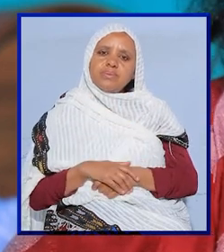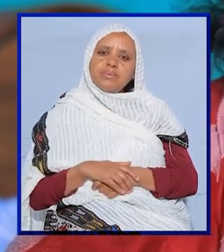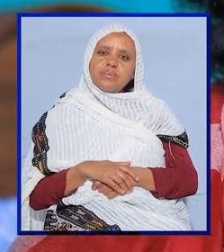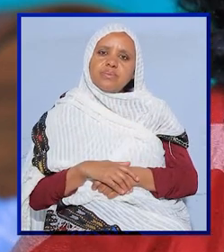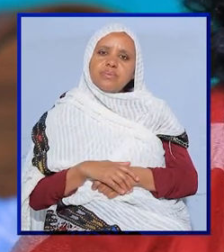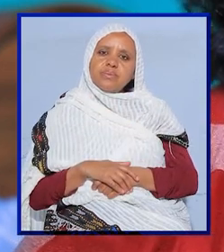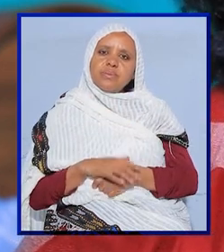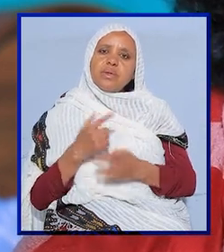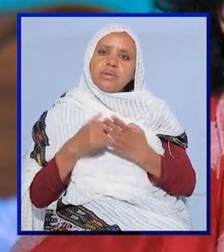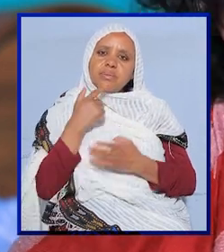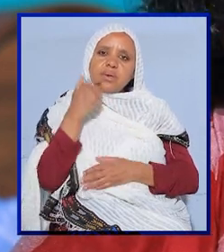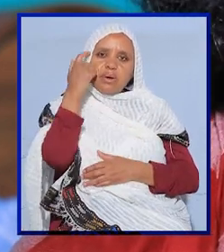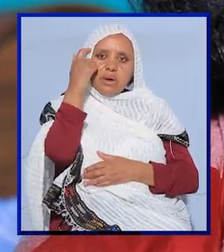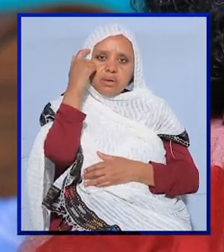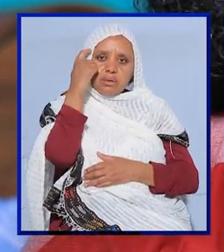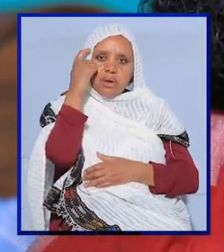ብዬ አስባለሁ።